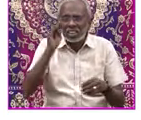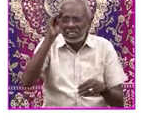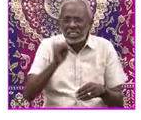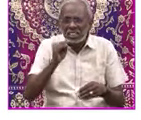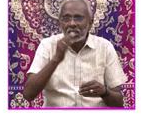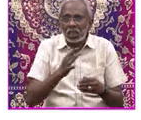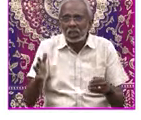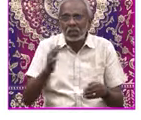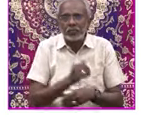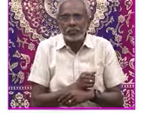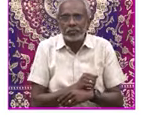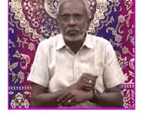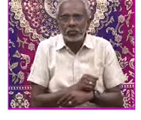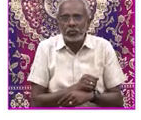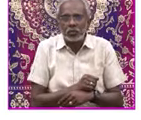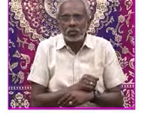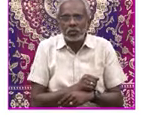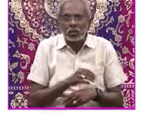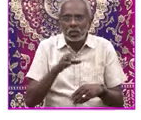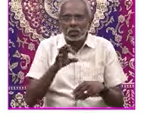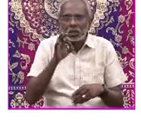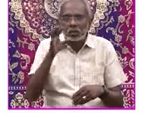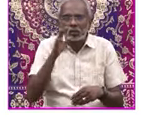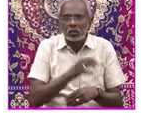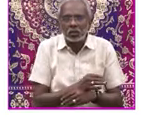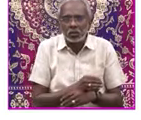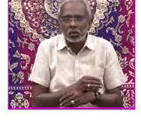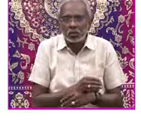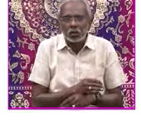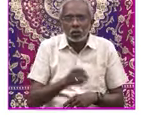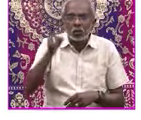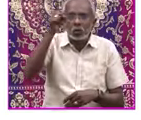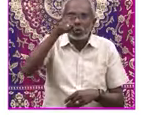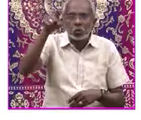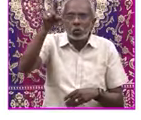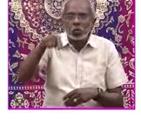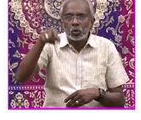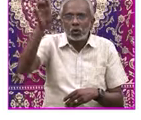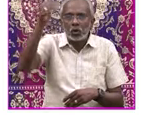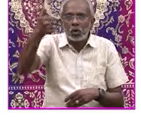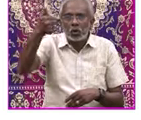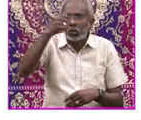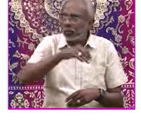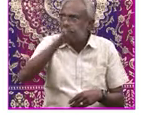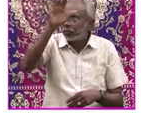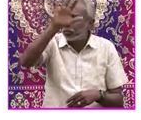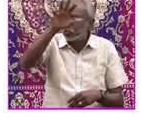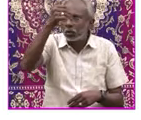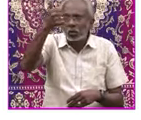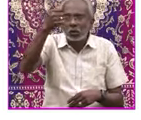சிற்றிலக்கியம். முதல்லயே நான் சொன்ன சிற்றிலக்கியங்கள் வந்து மொத்தம் 96 வகை இருக்குது. அதுல ஒன்றுதான் பரணி